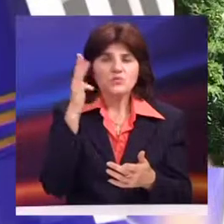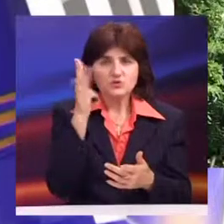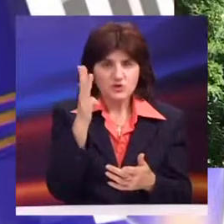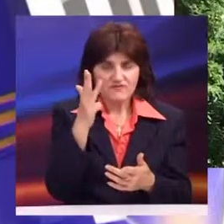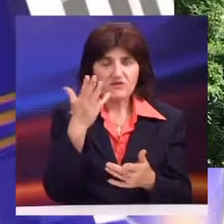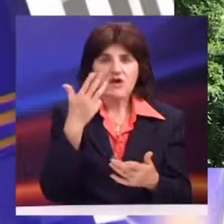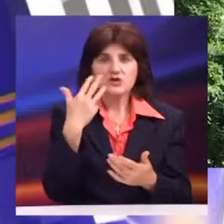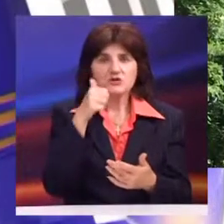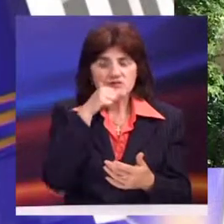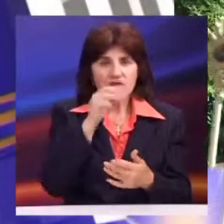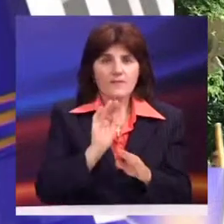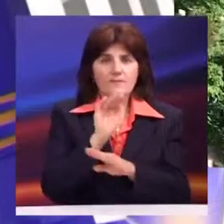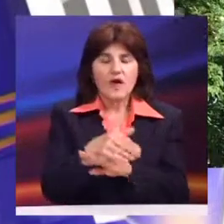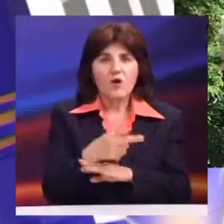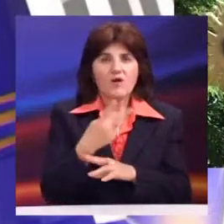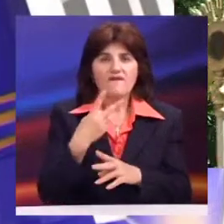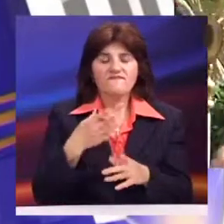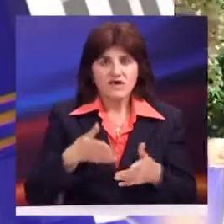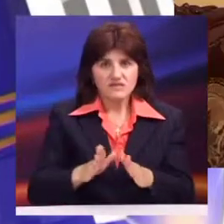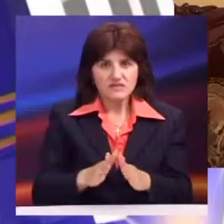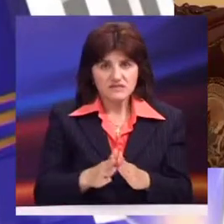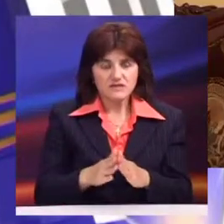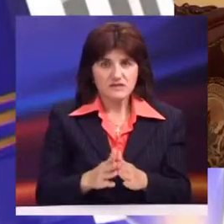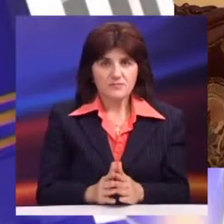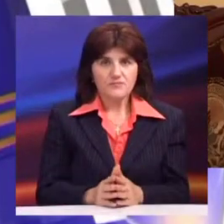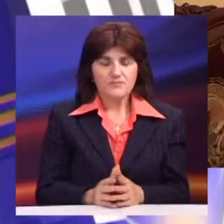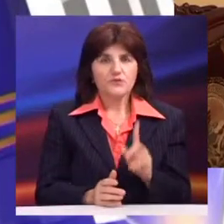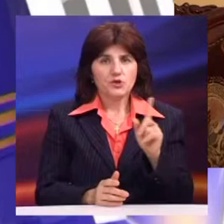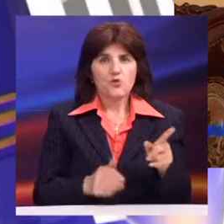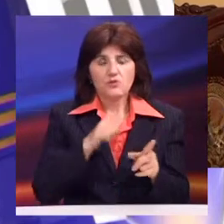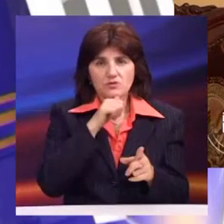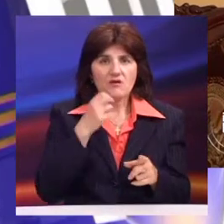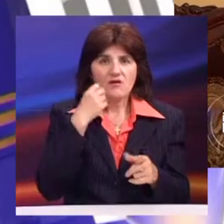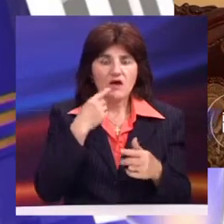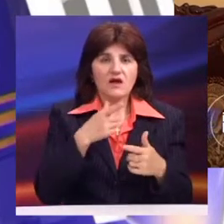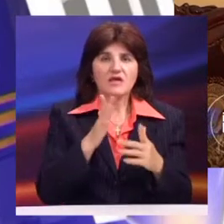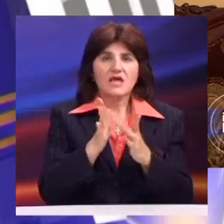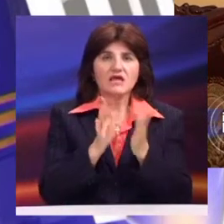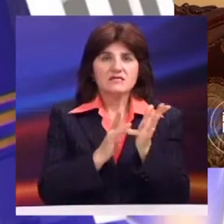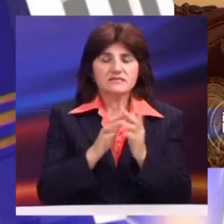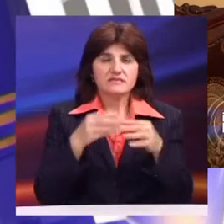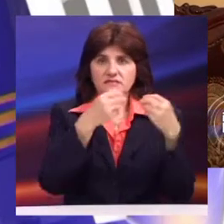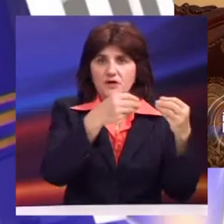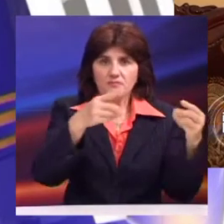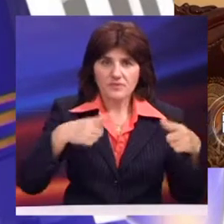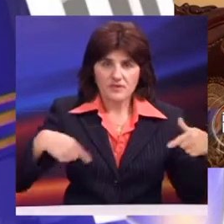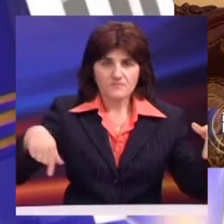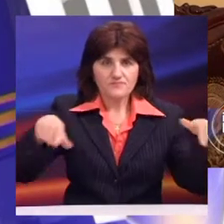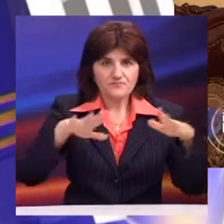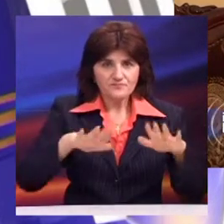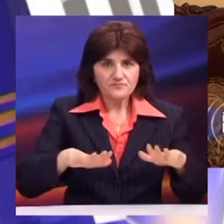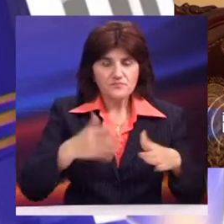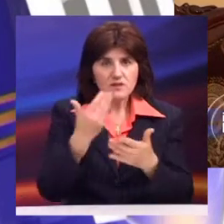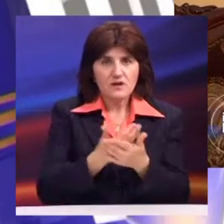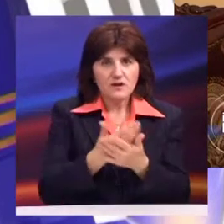četvrtak 40 dana nakon Vaskrsa. To je dan kada se Hristos pred svojim učenicima, apostolima i pred svojom majkom na Maslinskoj